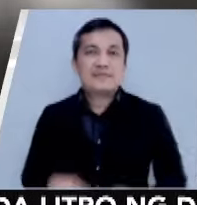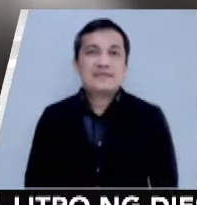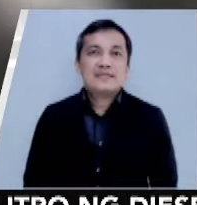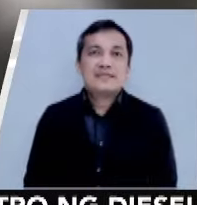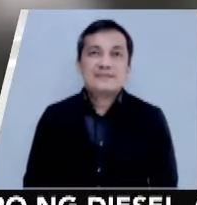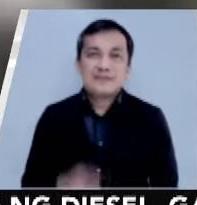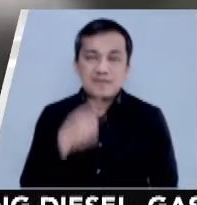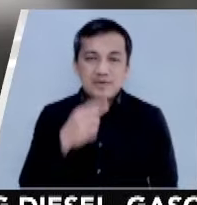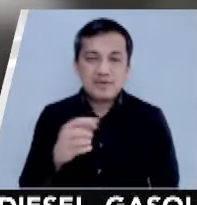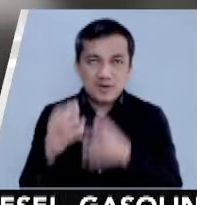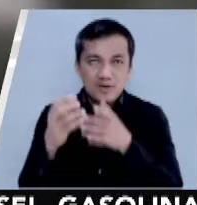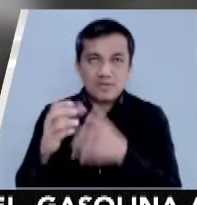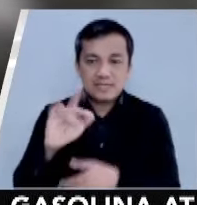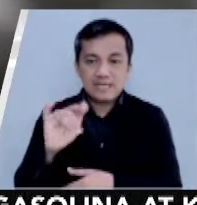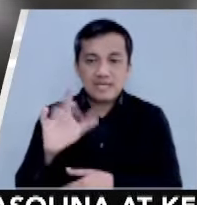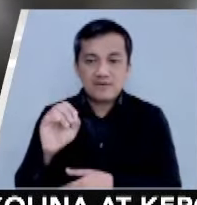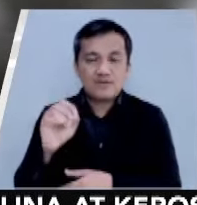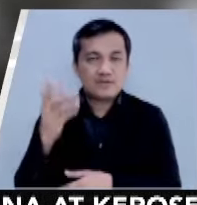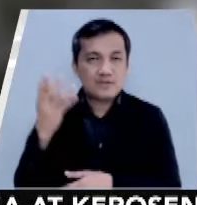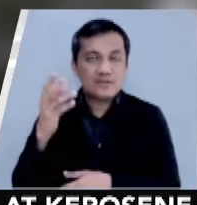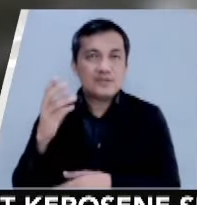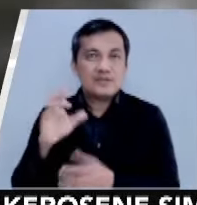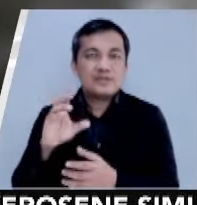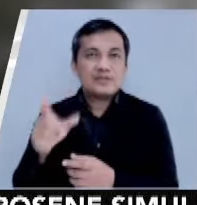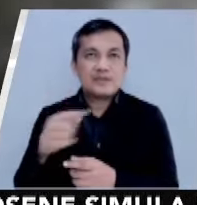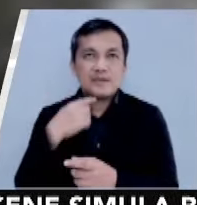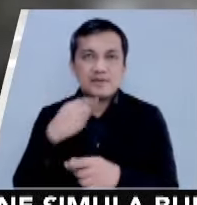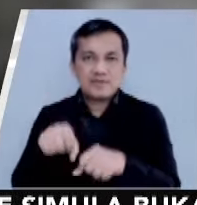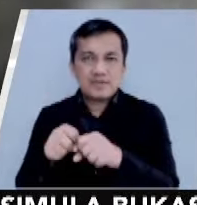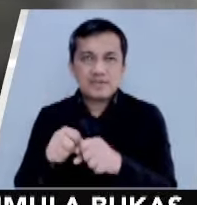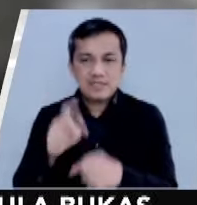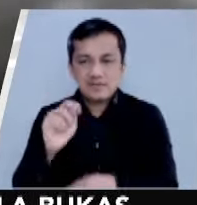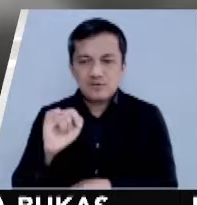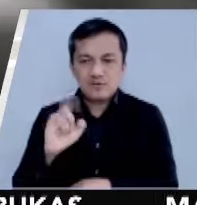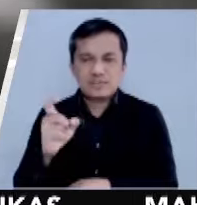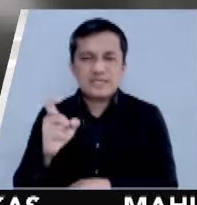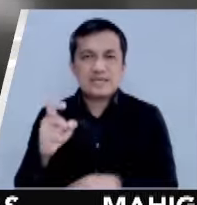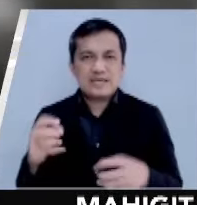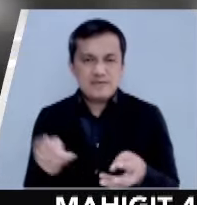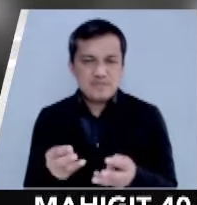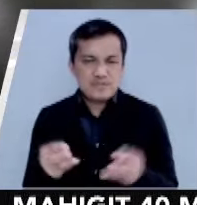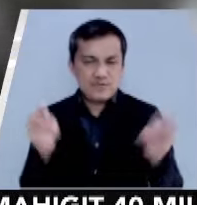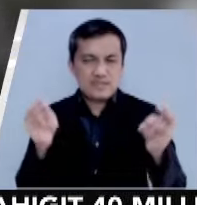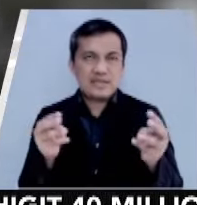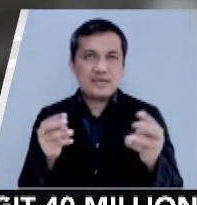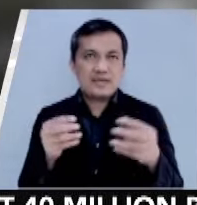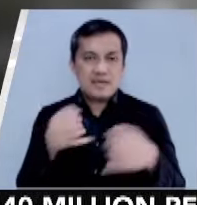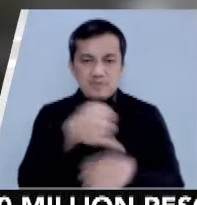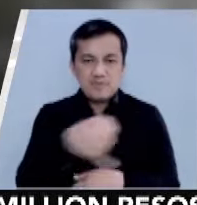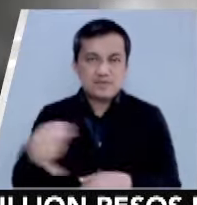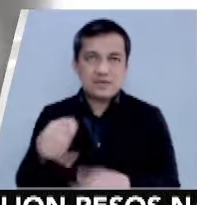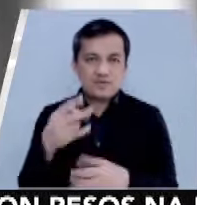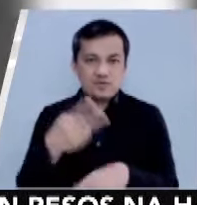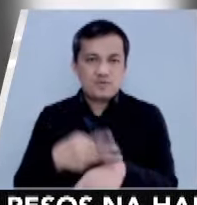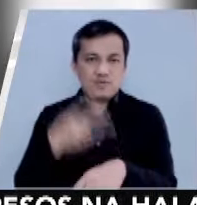Carlo dati, tila breaking toxic masculinity and boundaries ang peg ng double Olympic gold